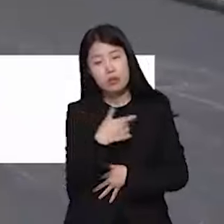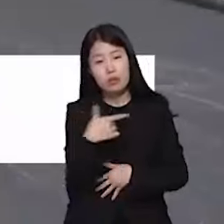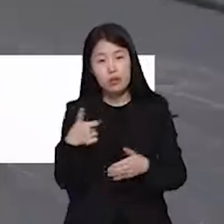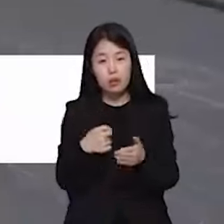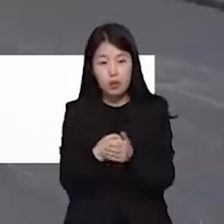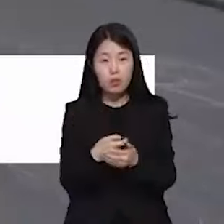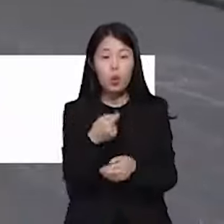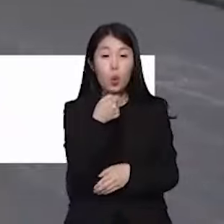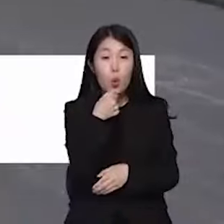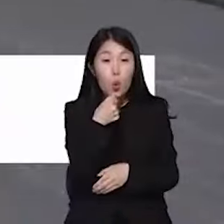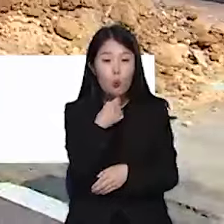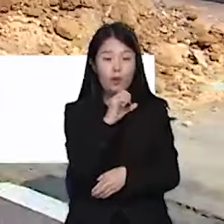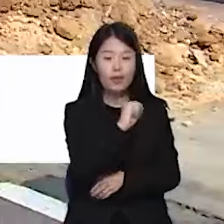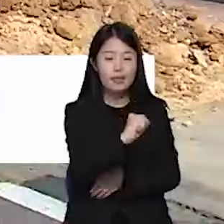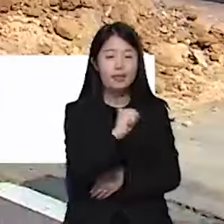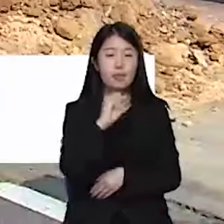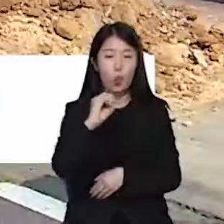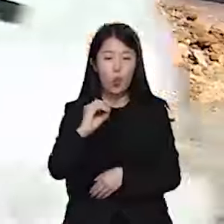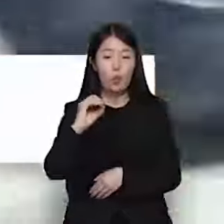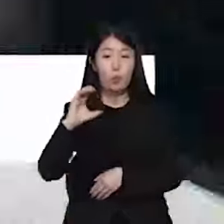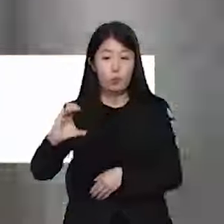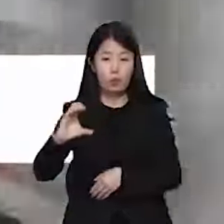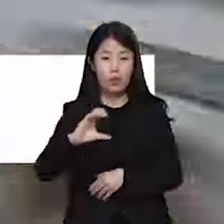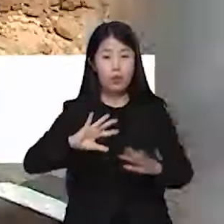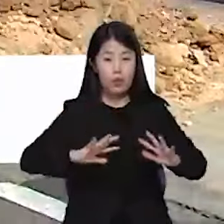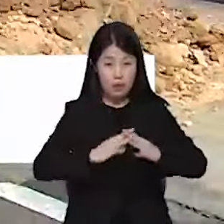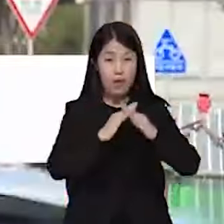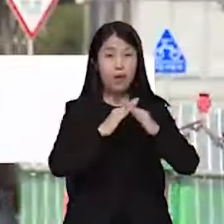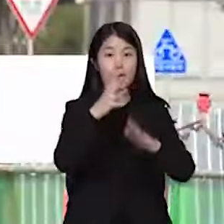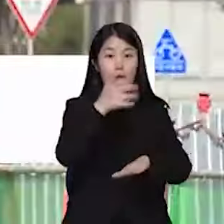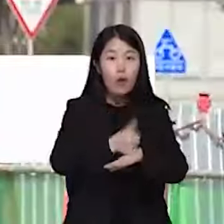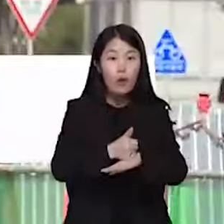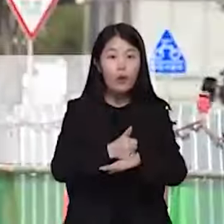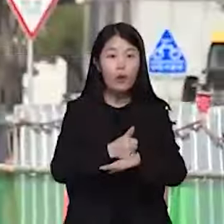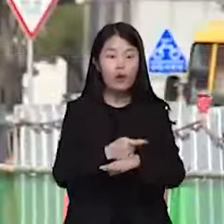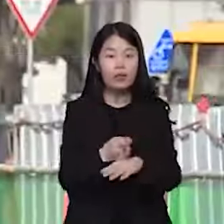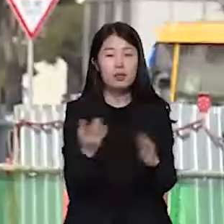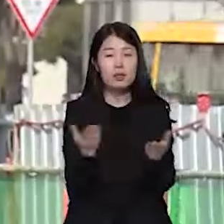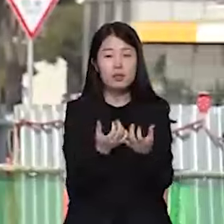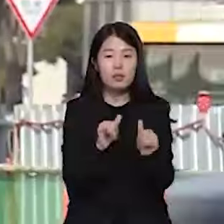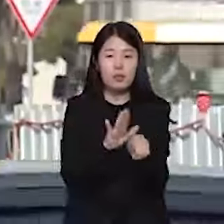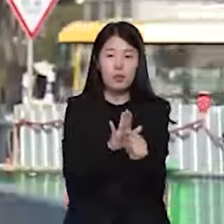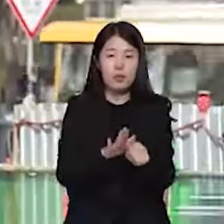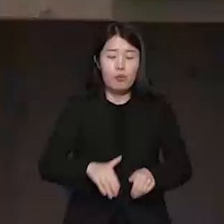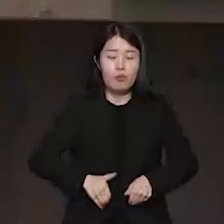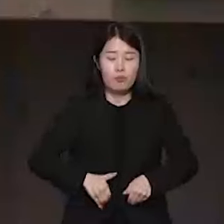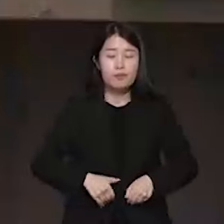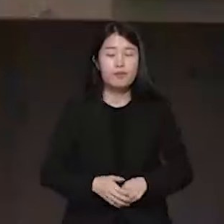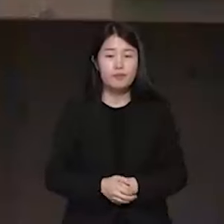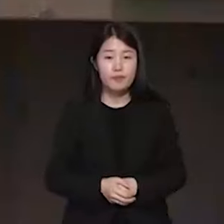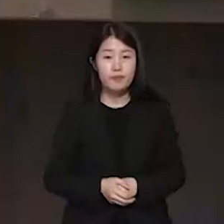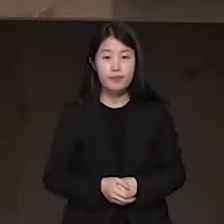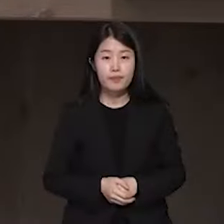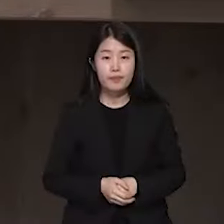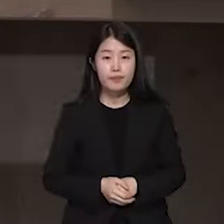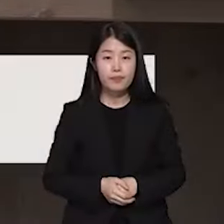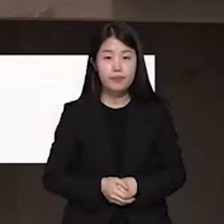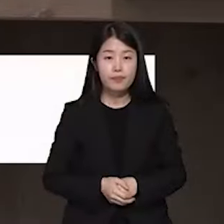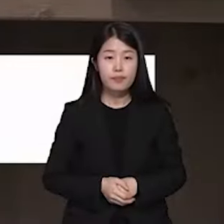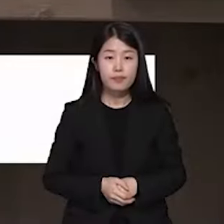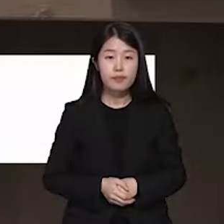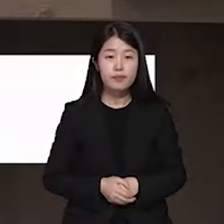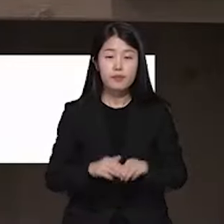소규모 공공 sooc 사업을 늘려 지역 건설업계의 숨통을워야 한다고 조언합니다 취약한 그런